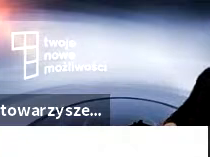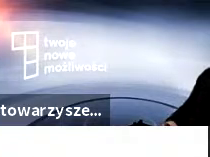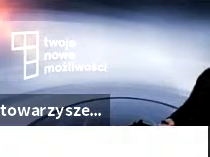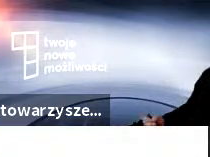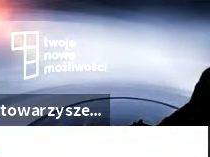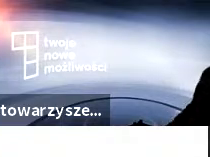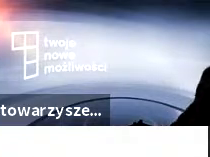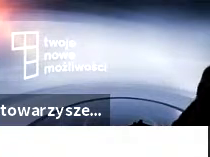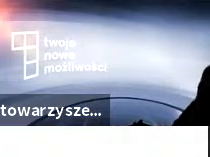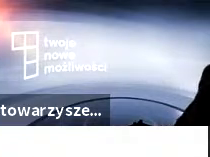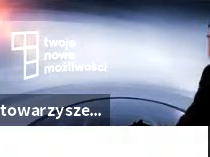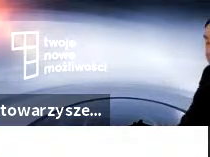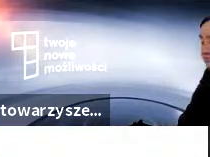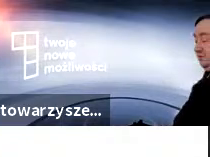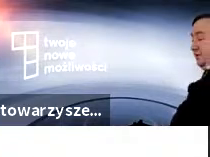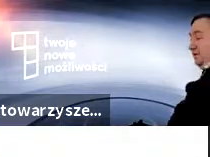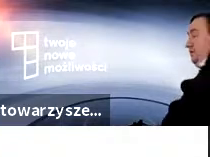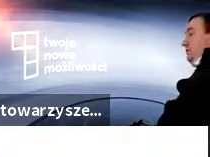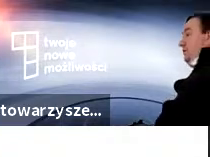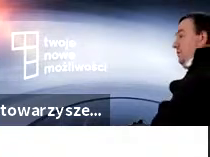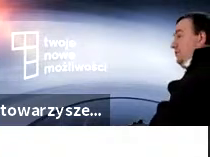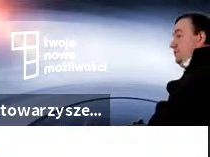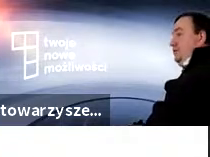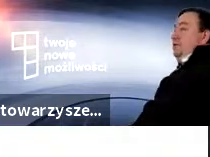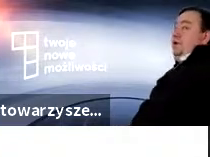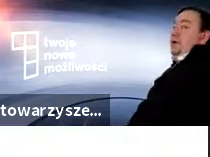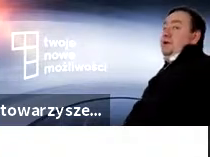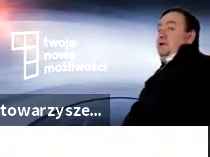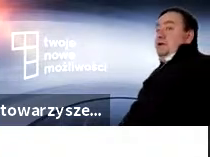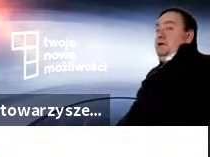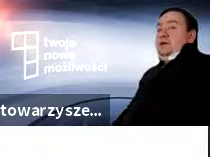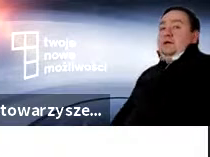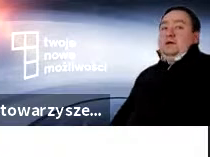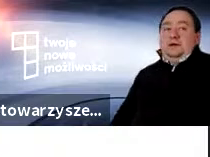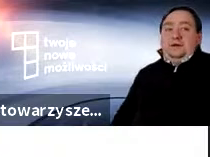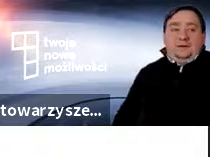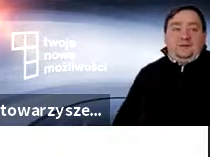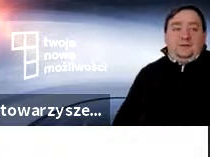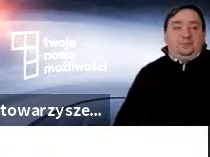w bibliotekach, te, które nie są dostępne w ogólnych repozytoriach.